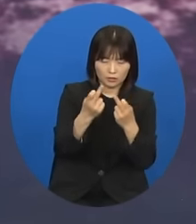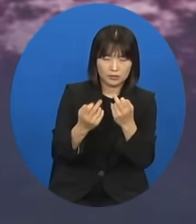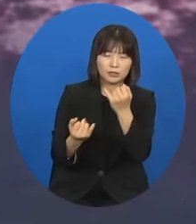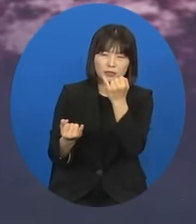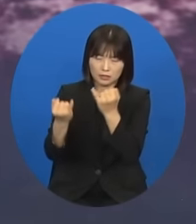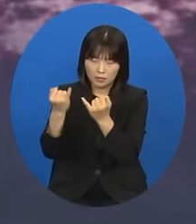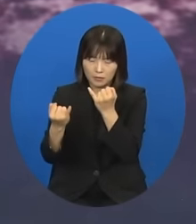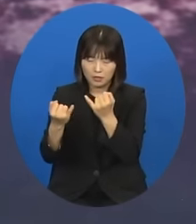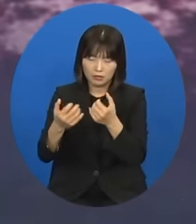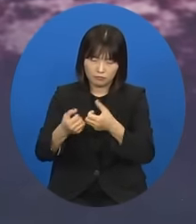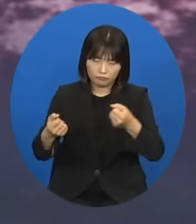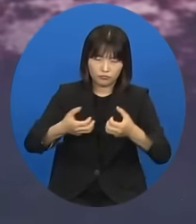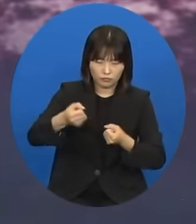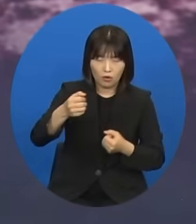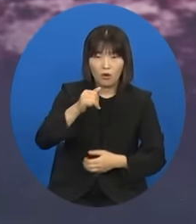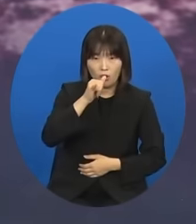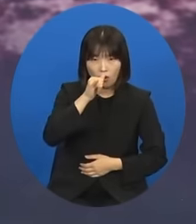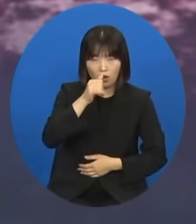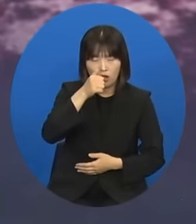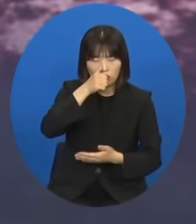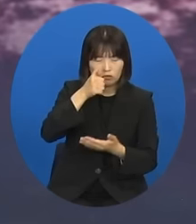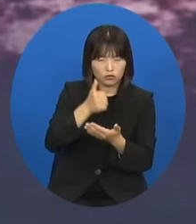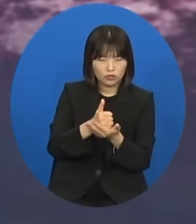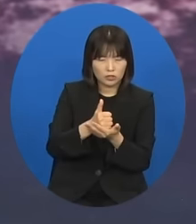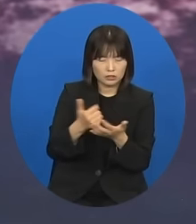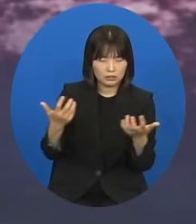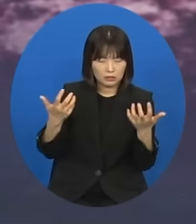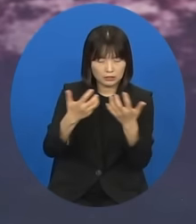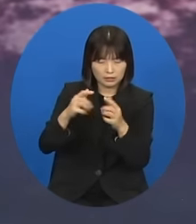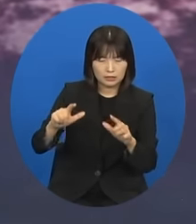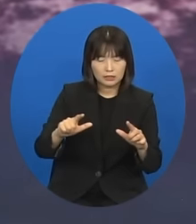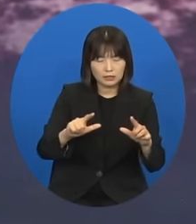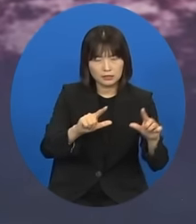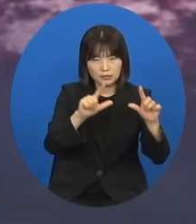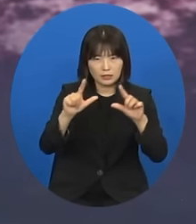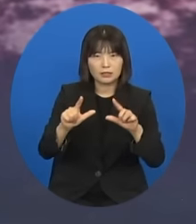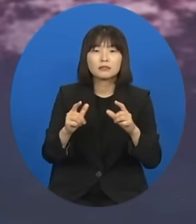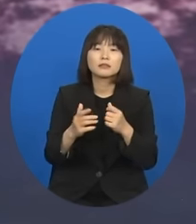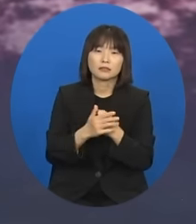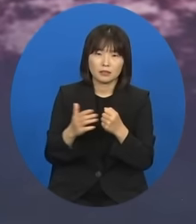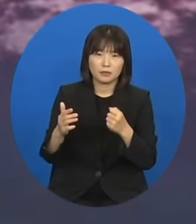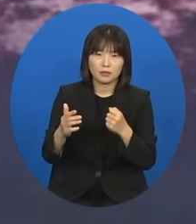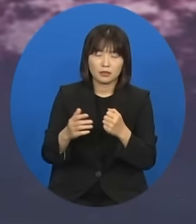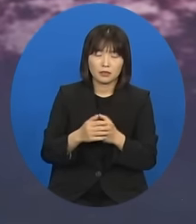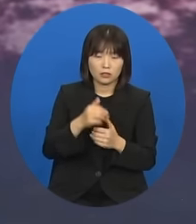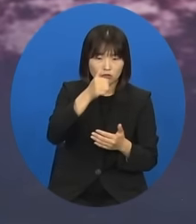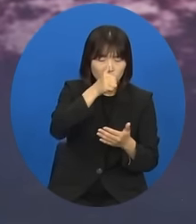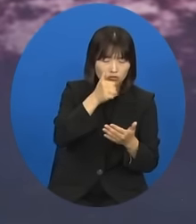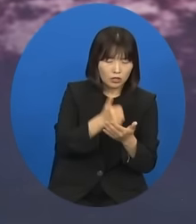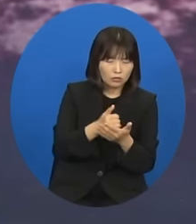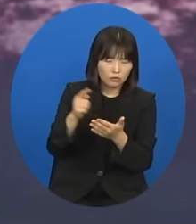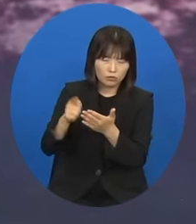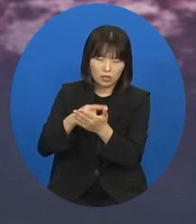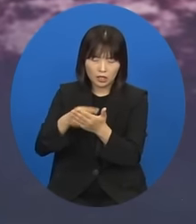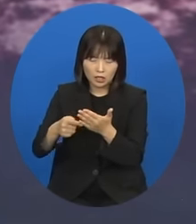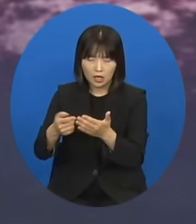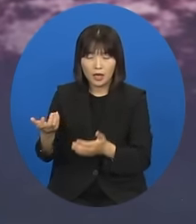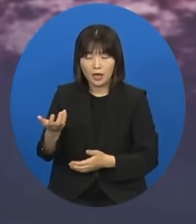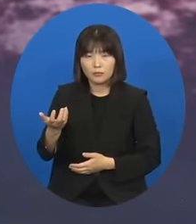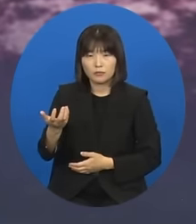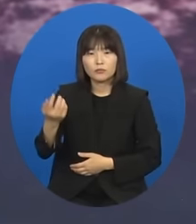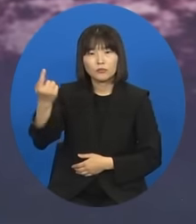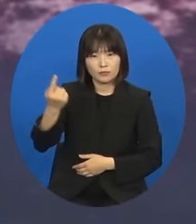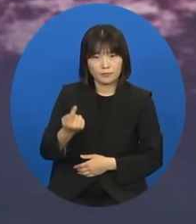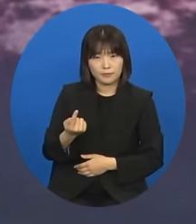분열되기 해요 죄된 세상에 살고 있기 때문에 그래요 죄는 반드시 대가를 치어 아픔이 있습니다